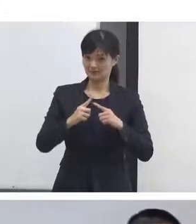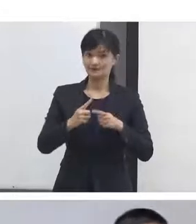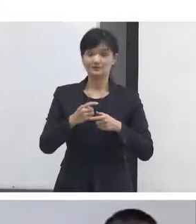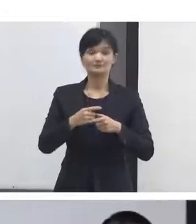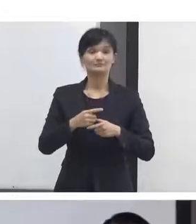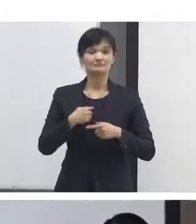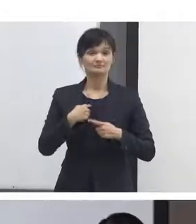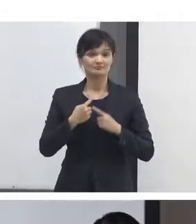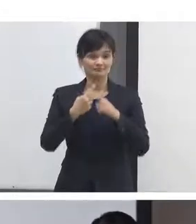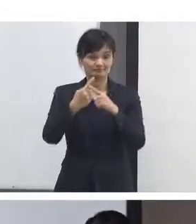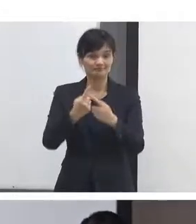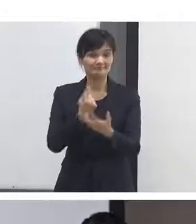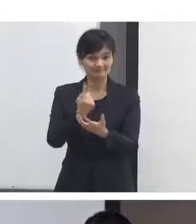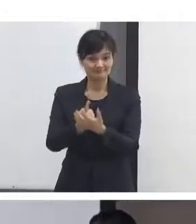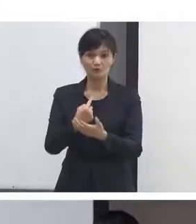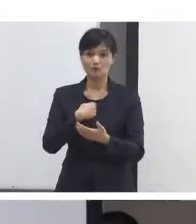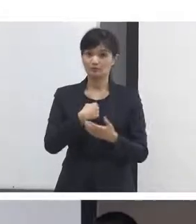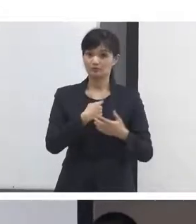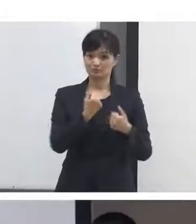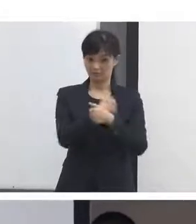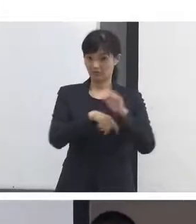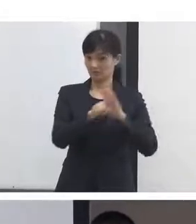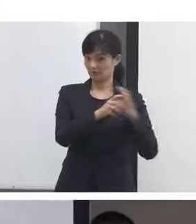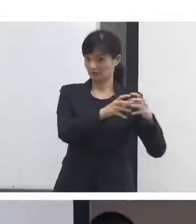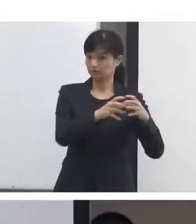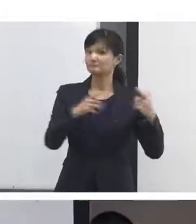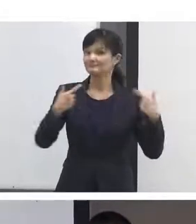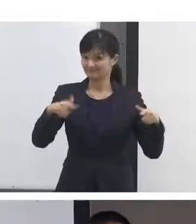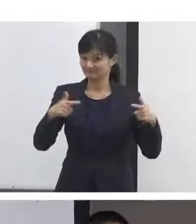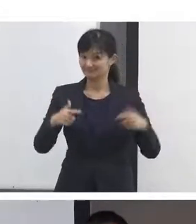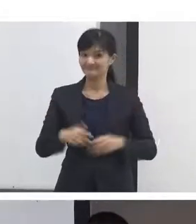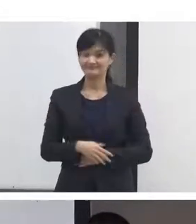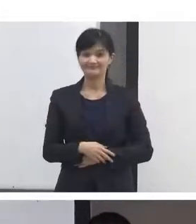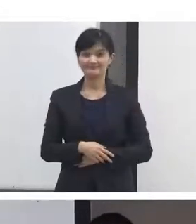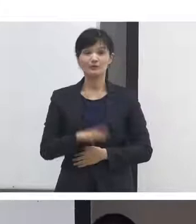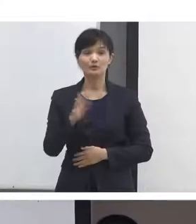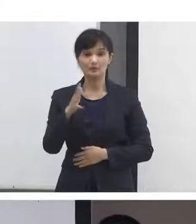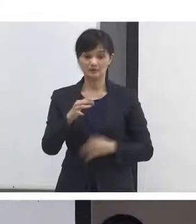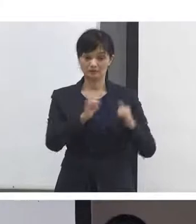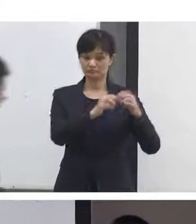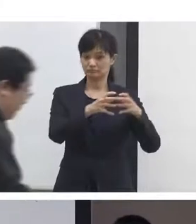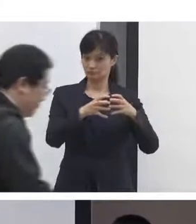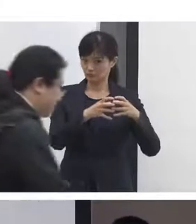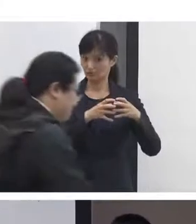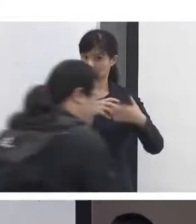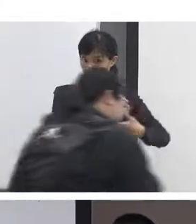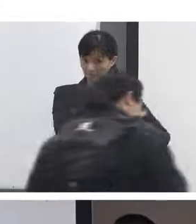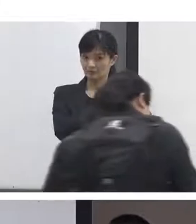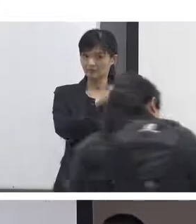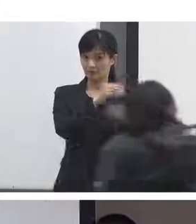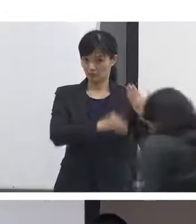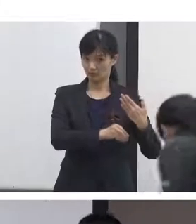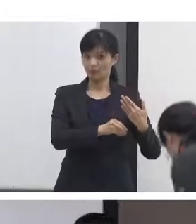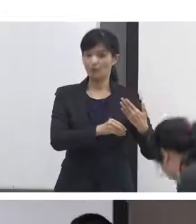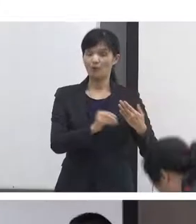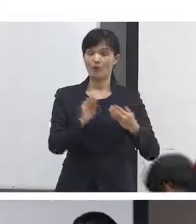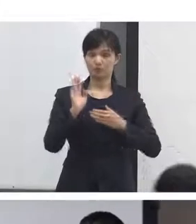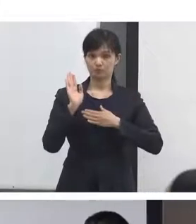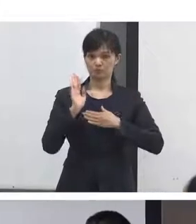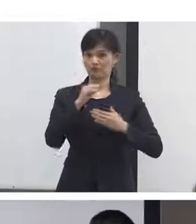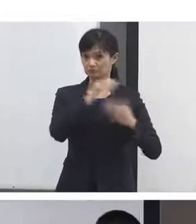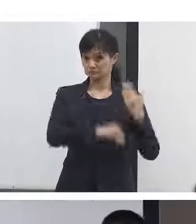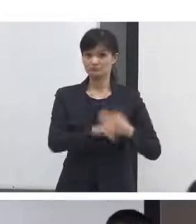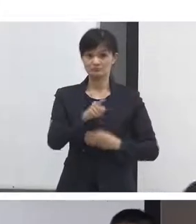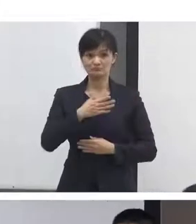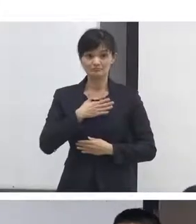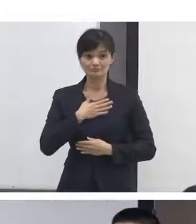群，因为社群有一个治理方案，治理，对不起，守则，行为守则，哎，不对，宣言说错了。哦，大家知道 G0V